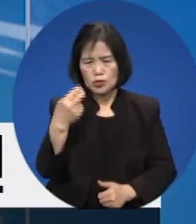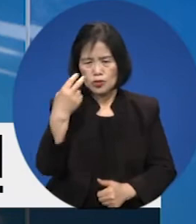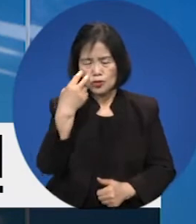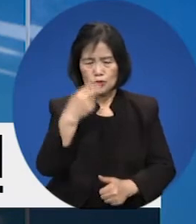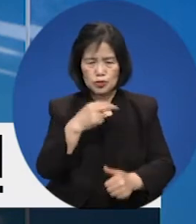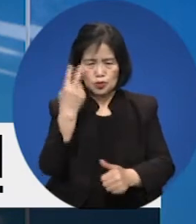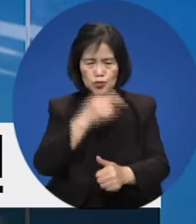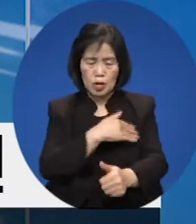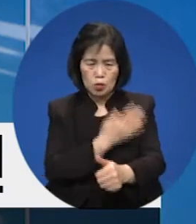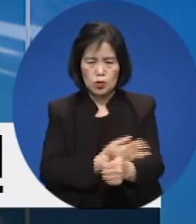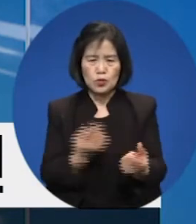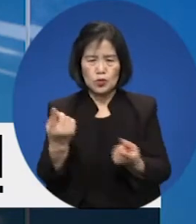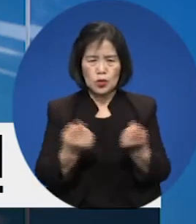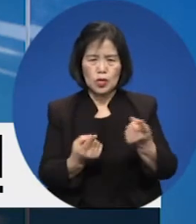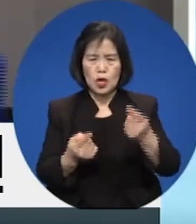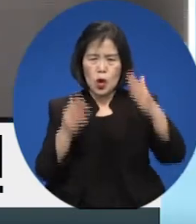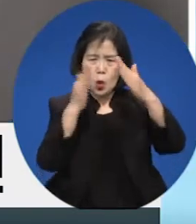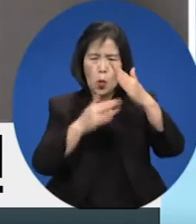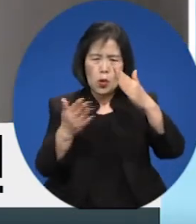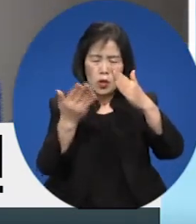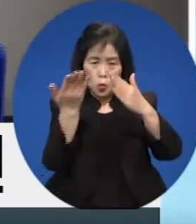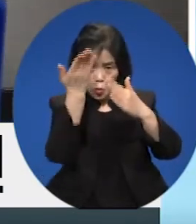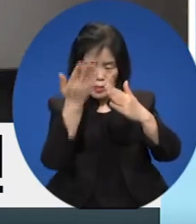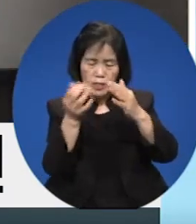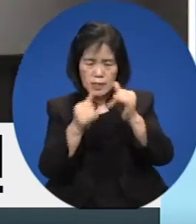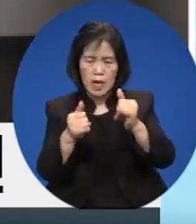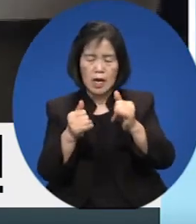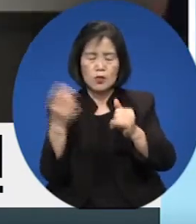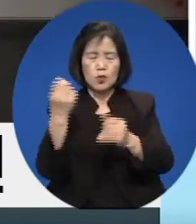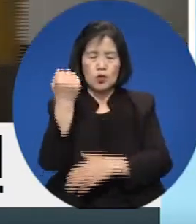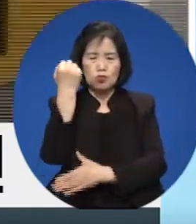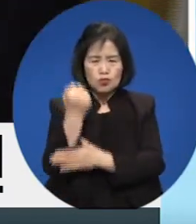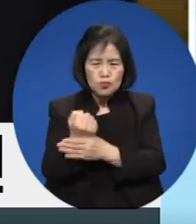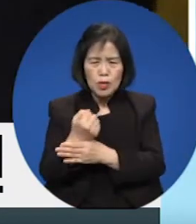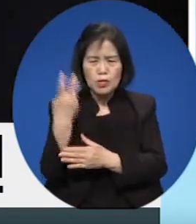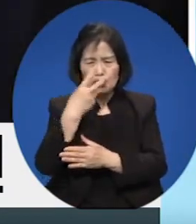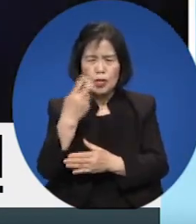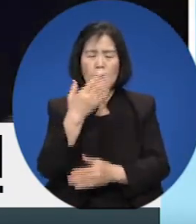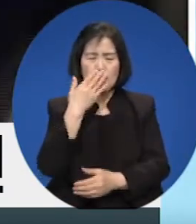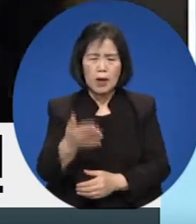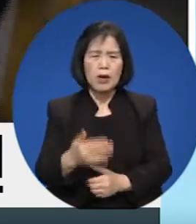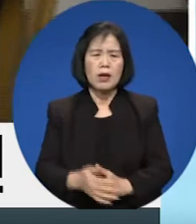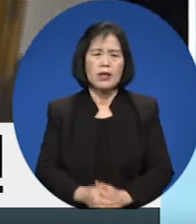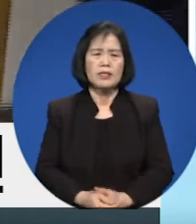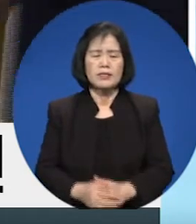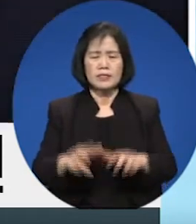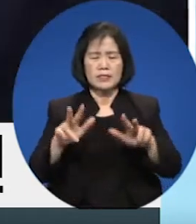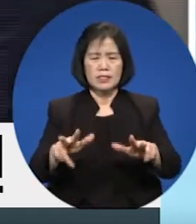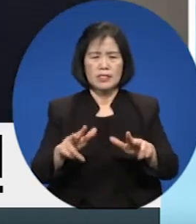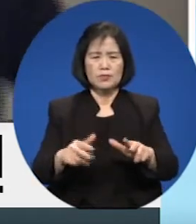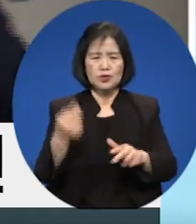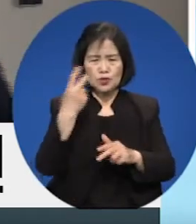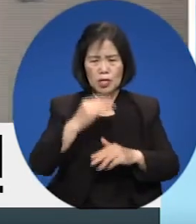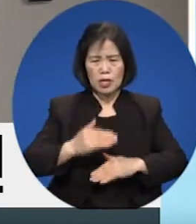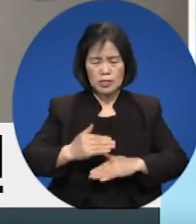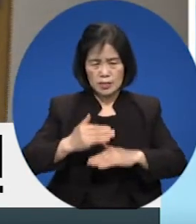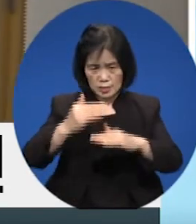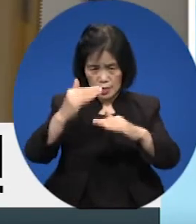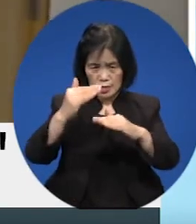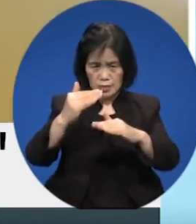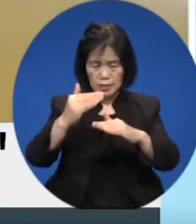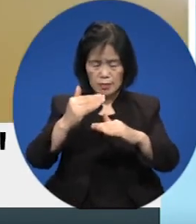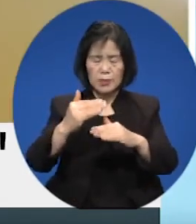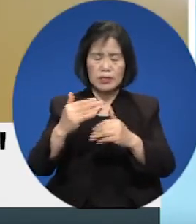고위 공직자에 대한 수사 그 다음에 부패에 대한 수사 들어갔다가 검찰이 할 수가 있어요 지금 이런 어떤 수사가 진행되면 따라서